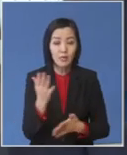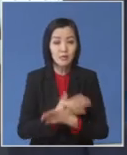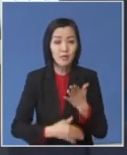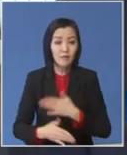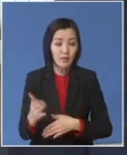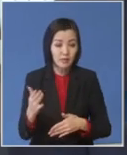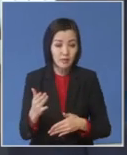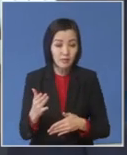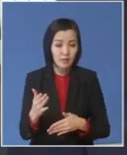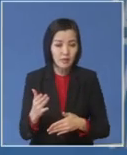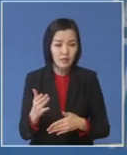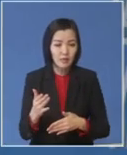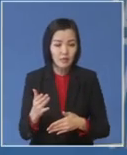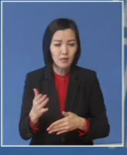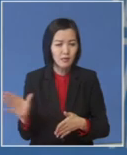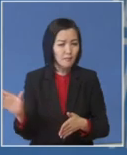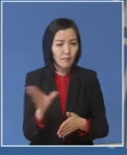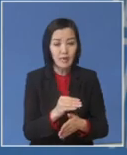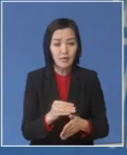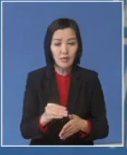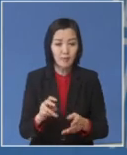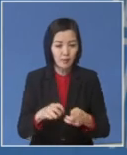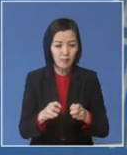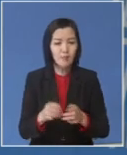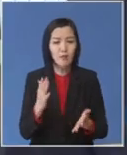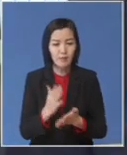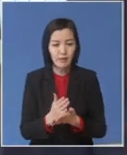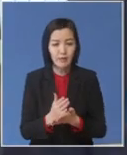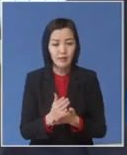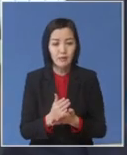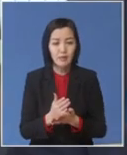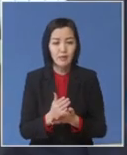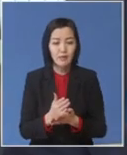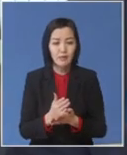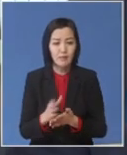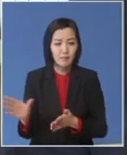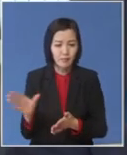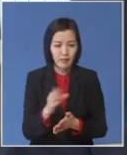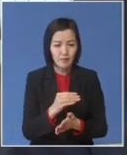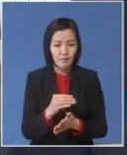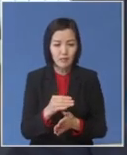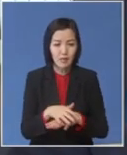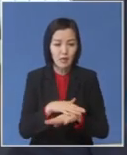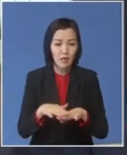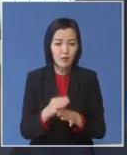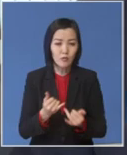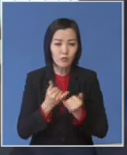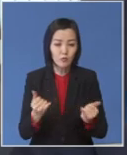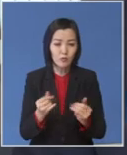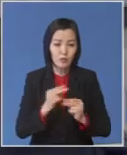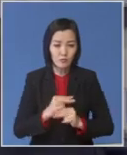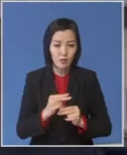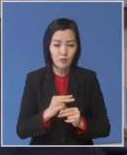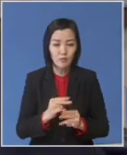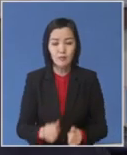инвалидность. Сол енді біз бәрі ауданда осындай проблема бар ғой деймін. Бәріміздің жасаватқаны осы халық үшін, халықты жақсылық